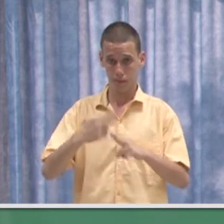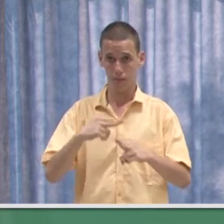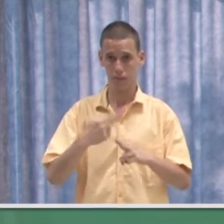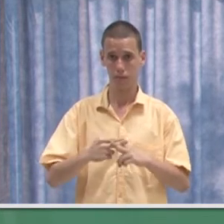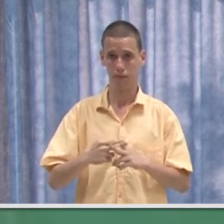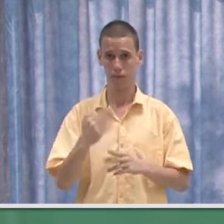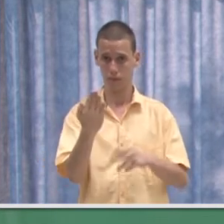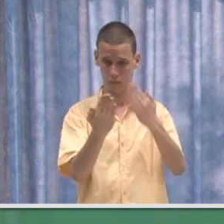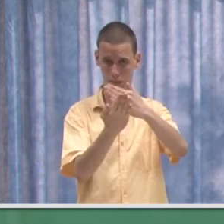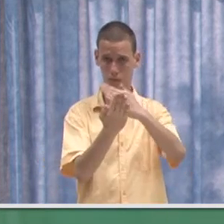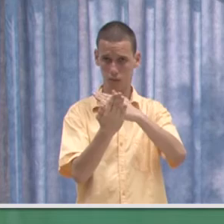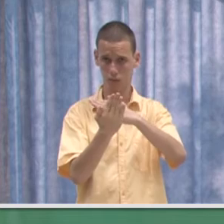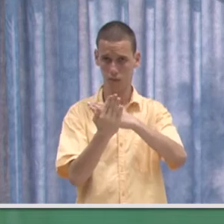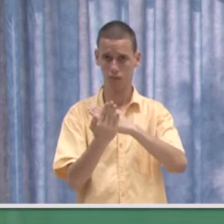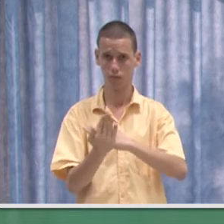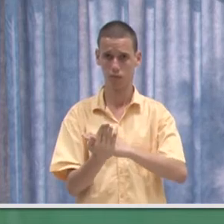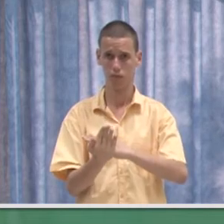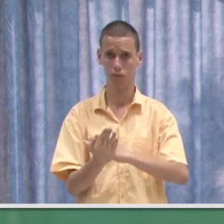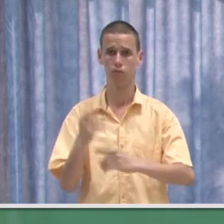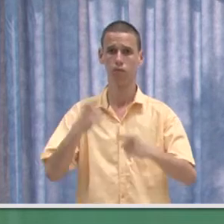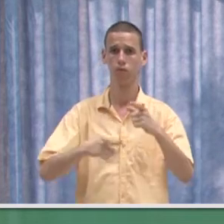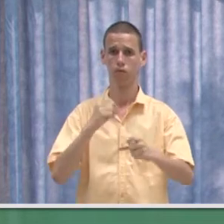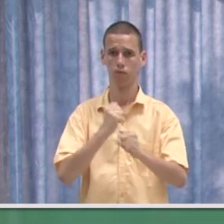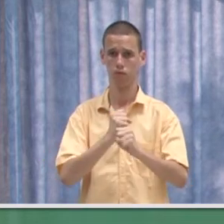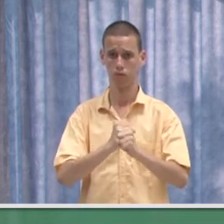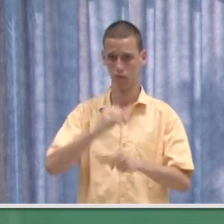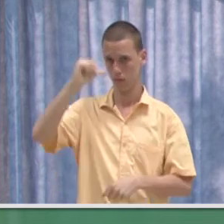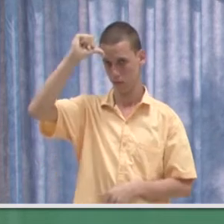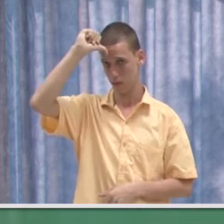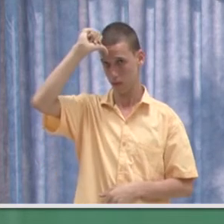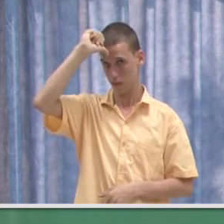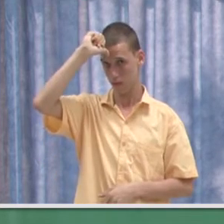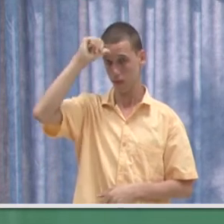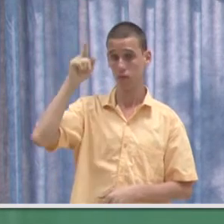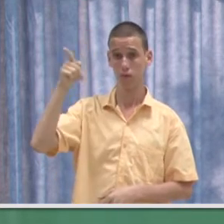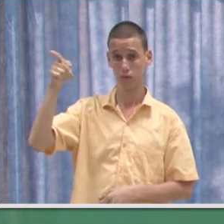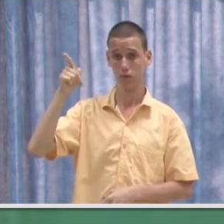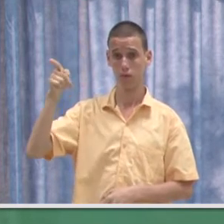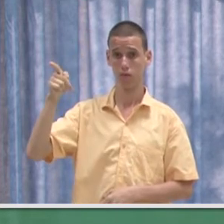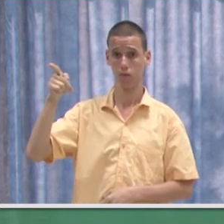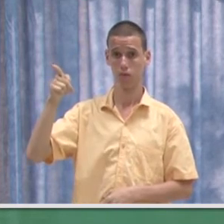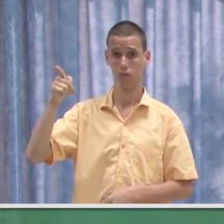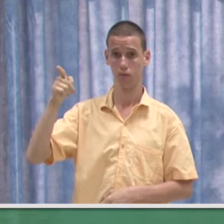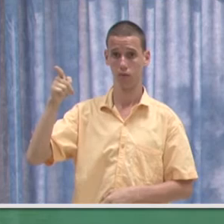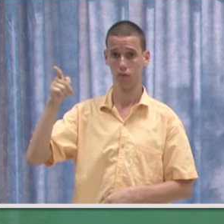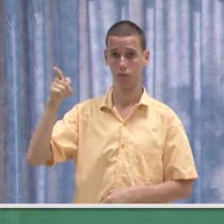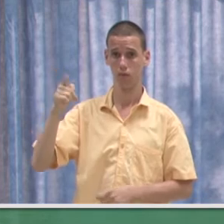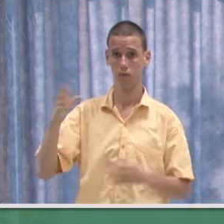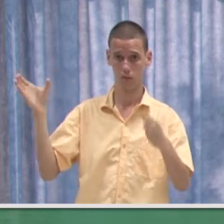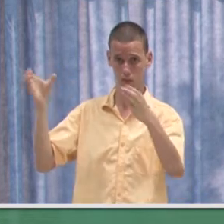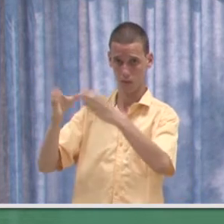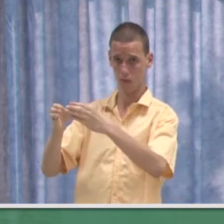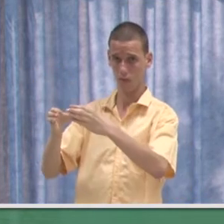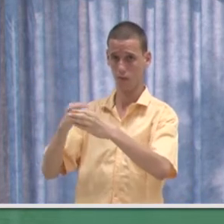Bédéric Sri Lanka. C'est les autres qui comparent sur la liste et le diplomatic mission en liaison avec Foreign Affairs